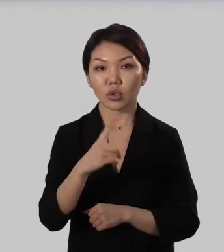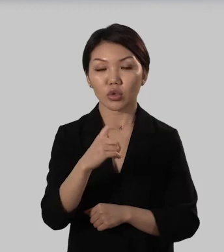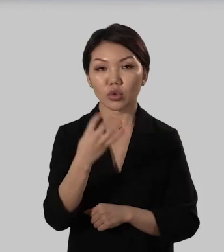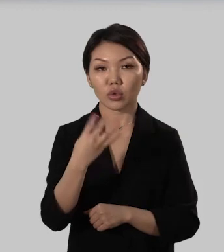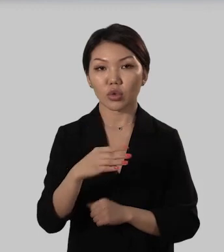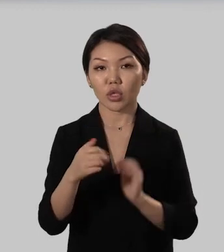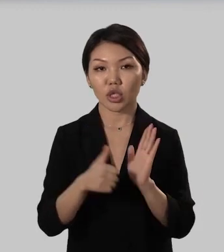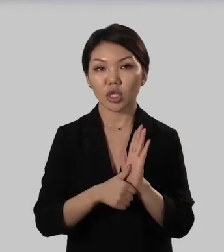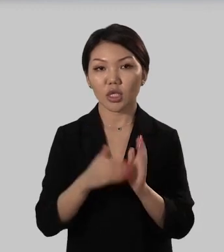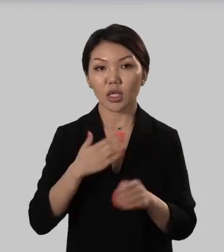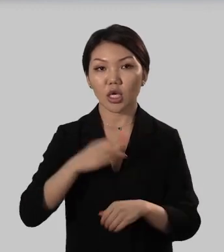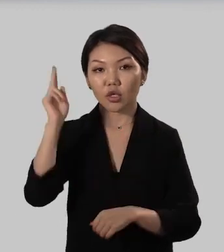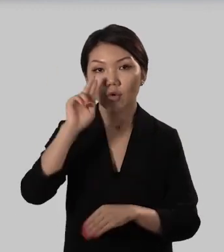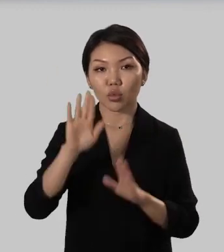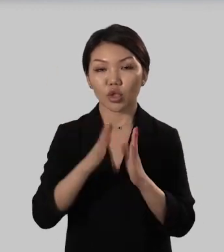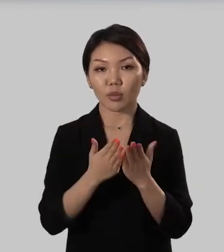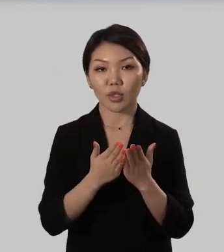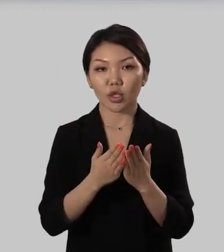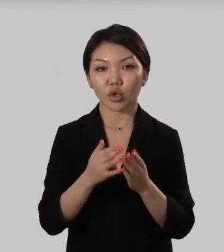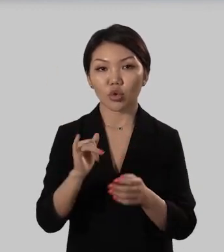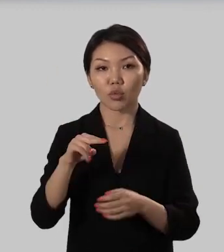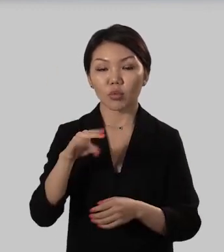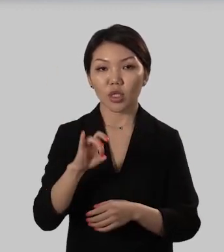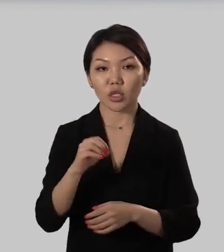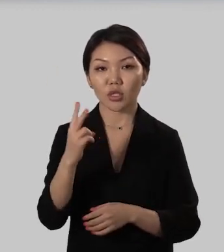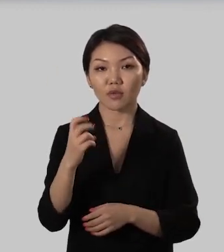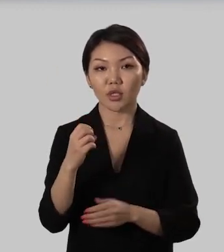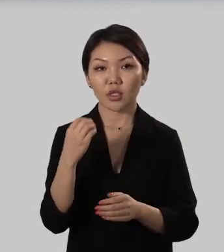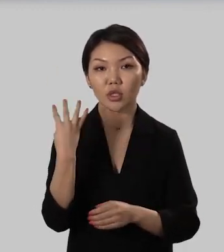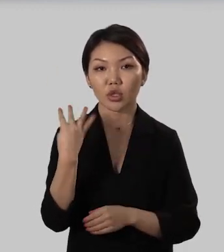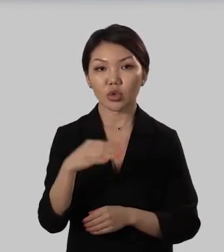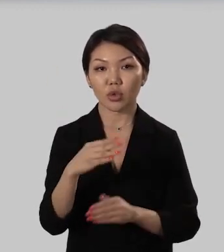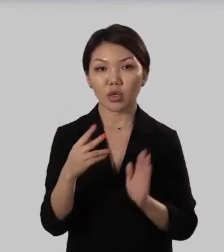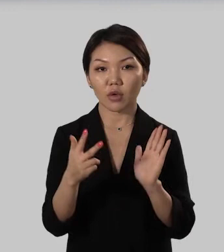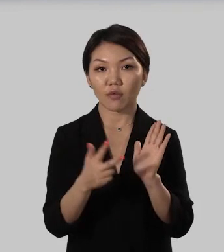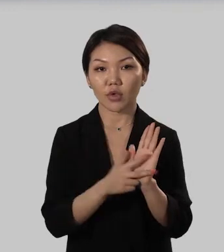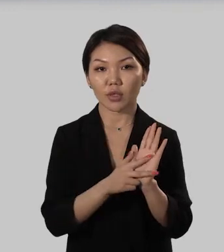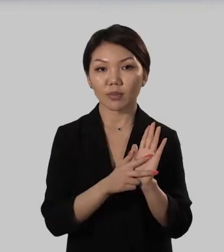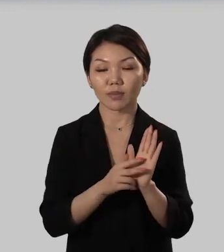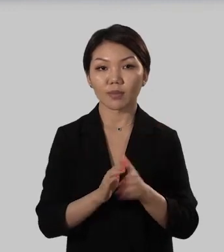146 нашего учебника упражнения 248